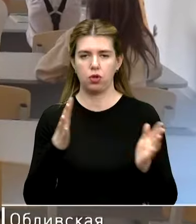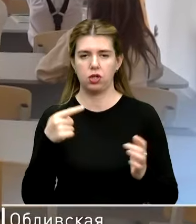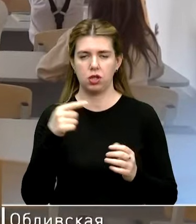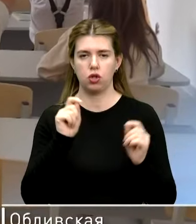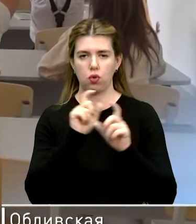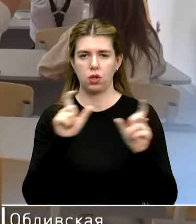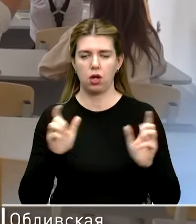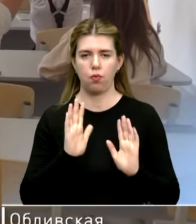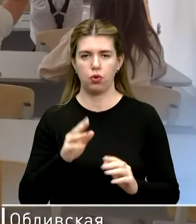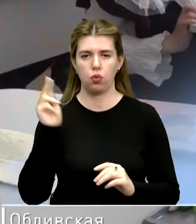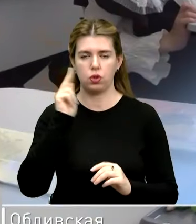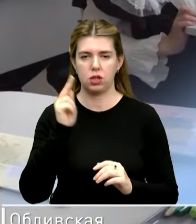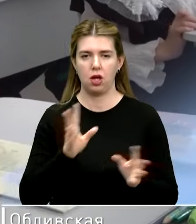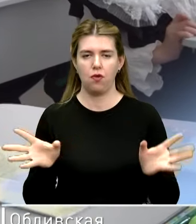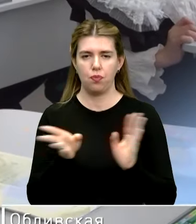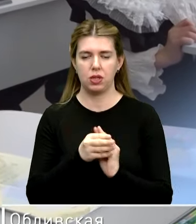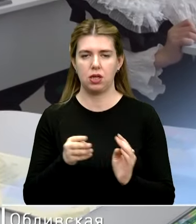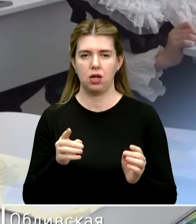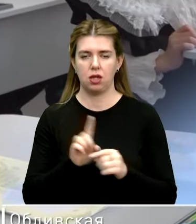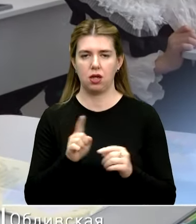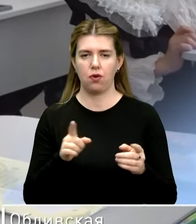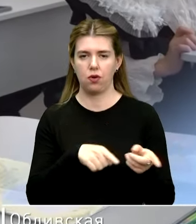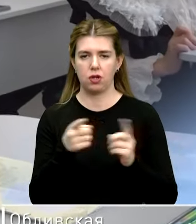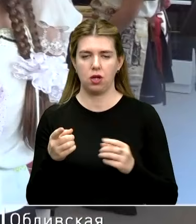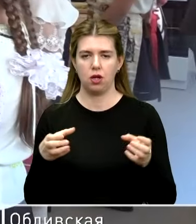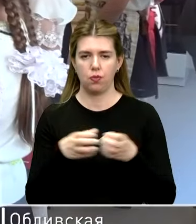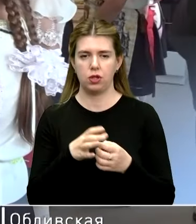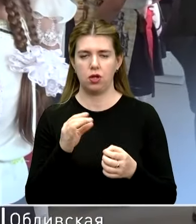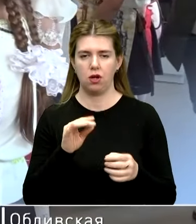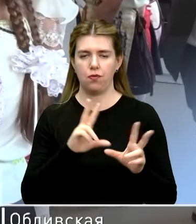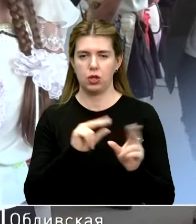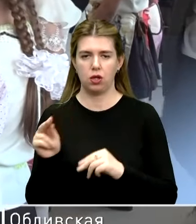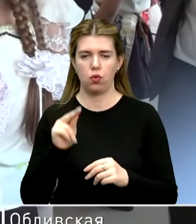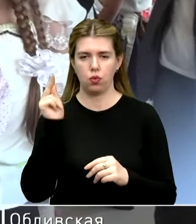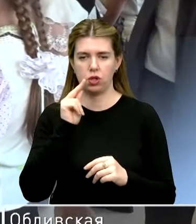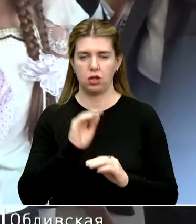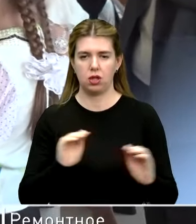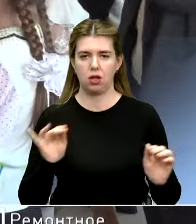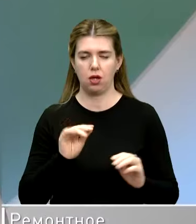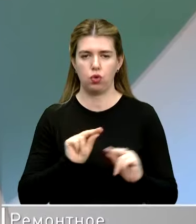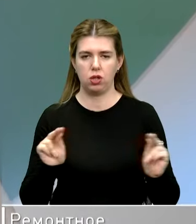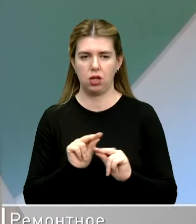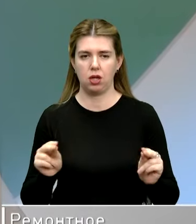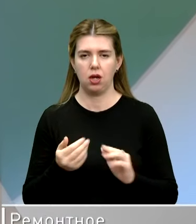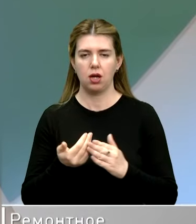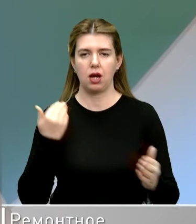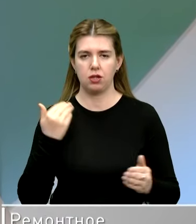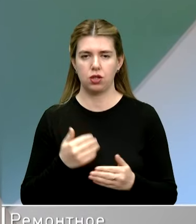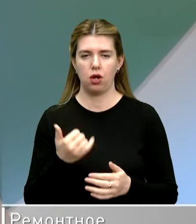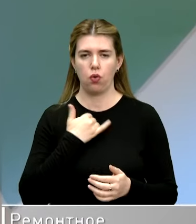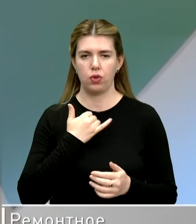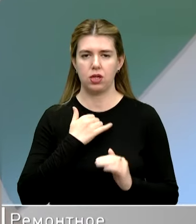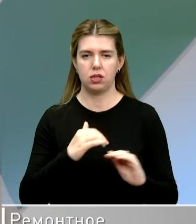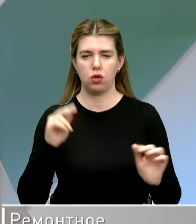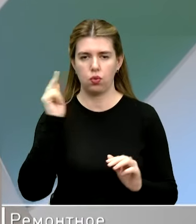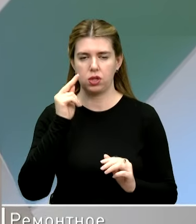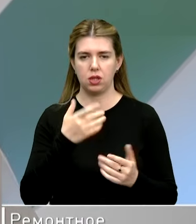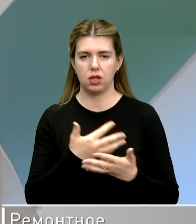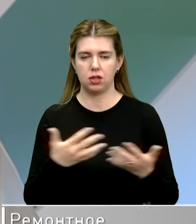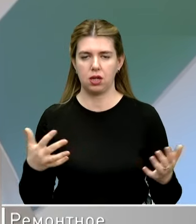1000 школьников будут учиться вместе. Коллективный переход в новый корпус осчастливил и учеников, и учителей. И раньше у нас дети